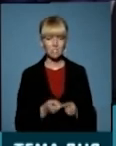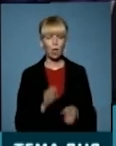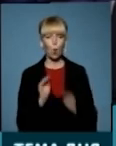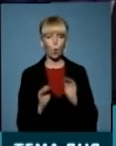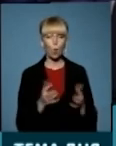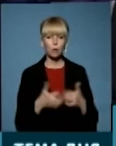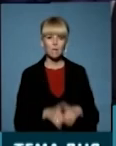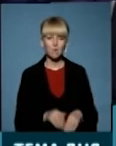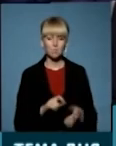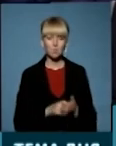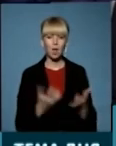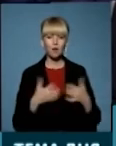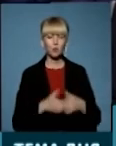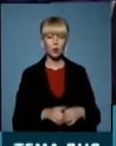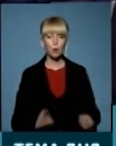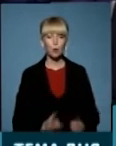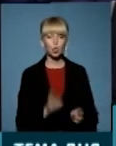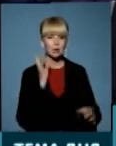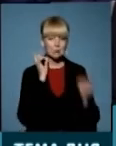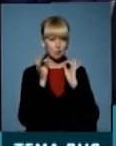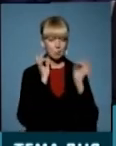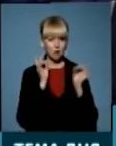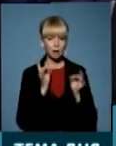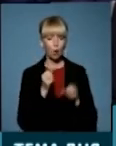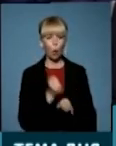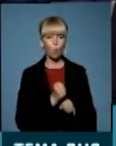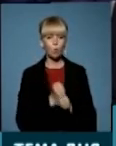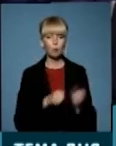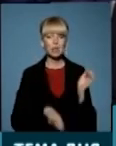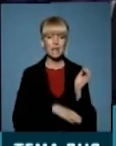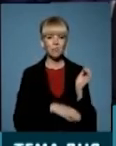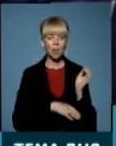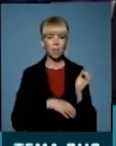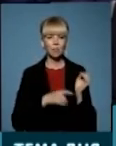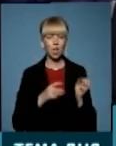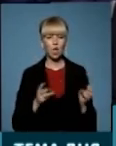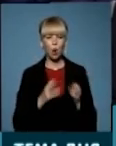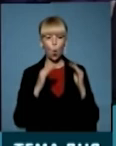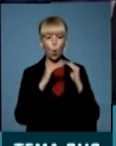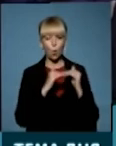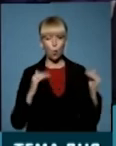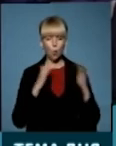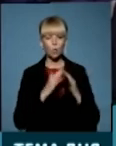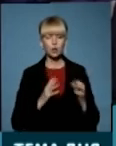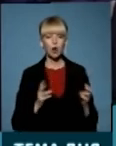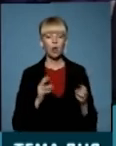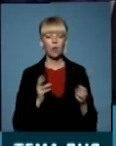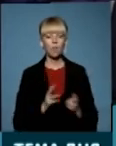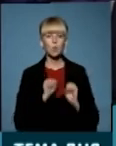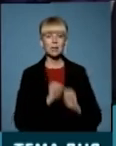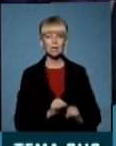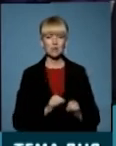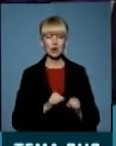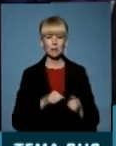обладнання приміщень автоматичної пожежної сигналізації, оброблення дерев'яних конструкцій горищ вогнезахисними розчинами